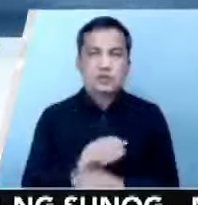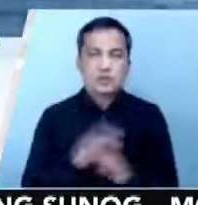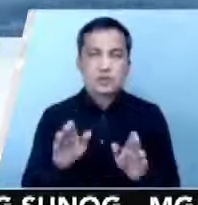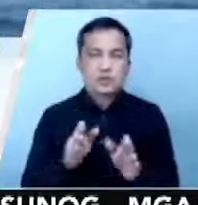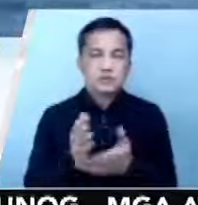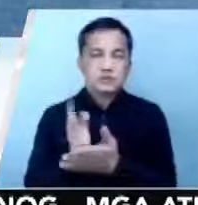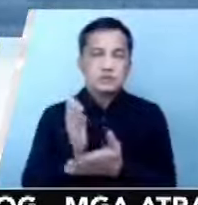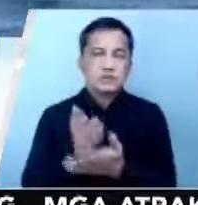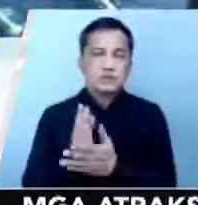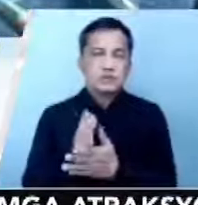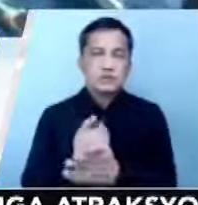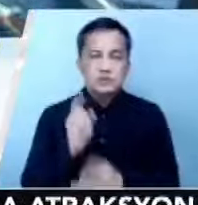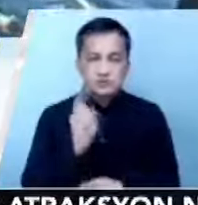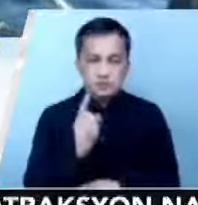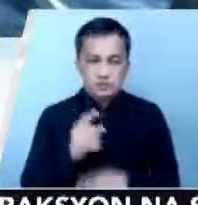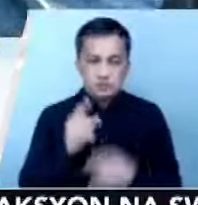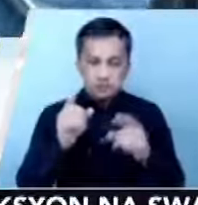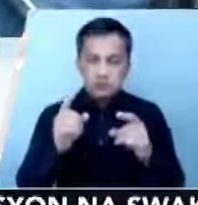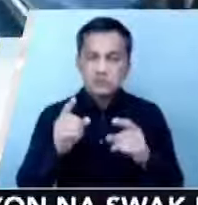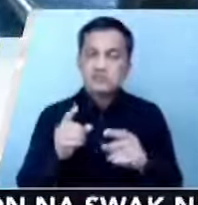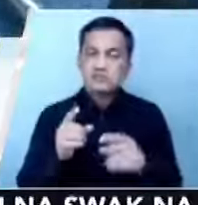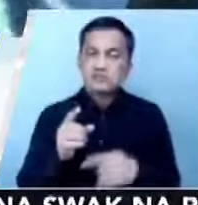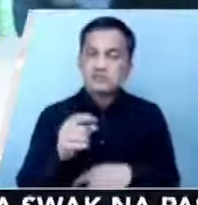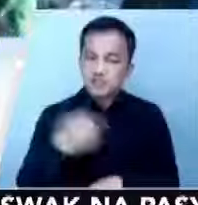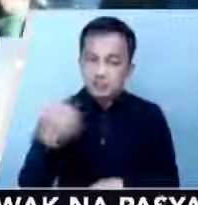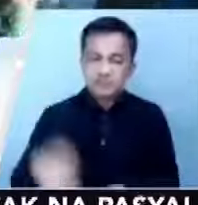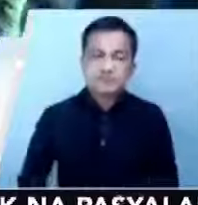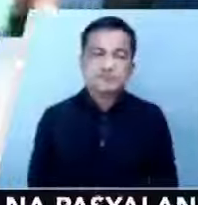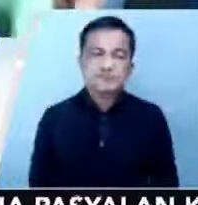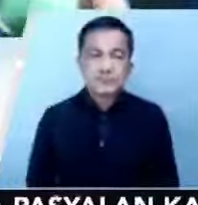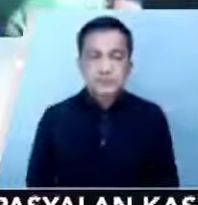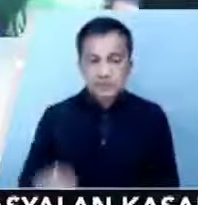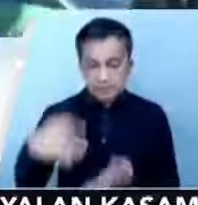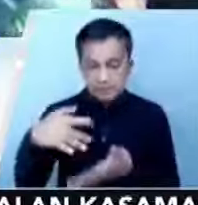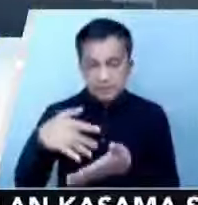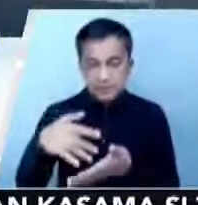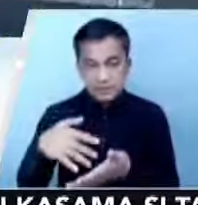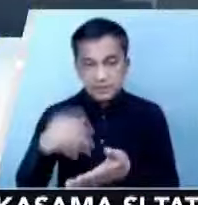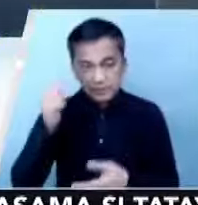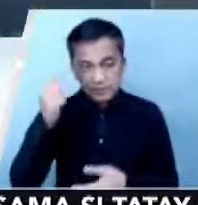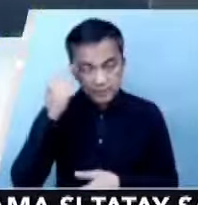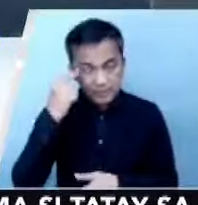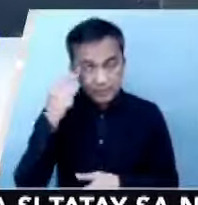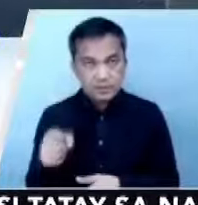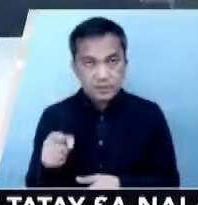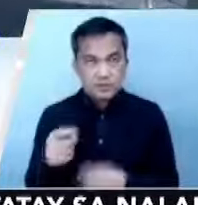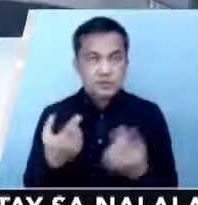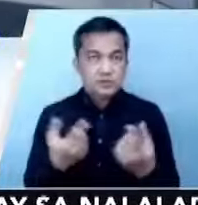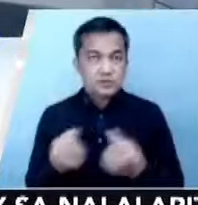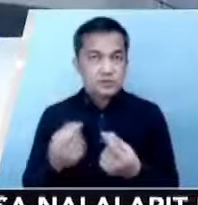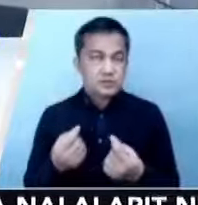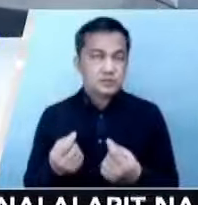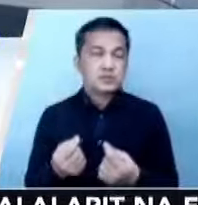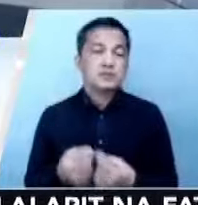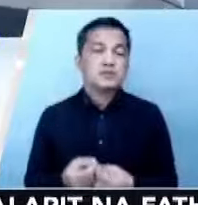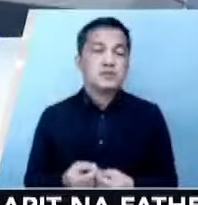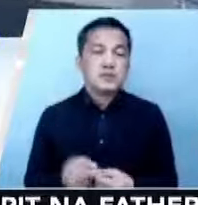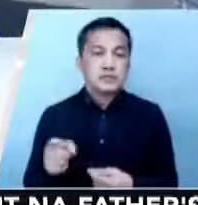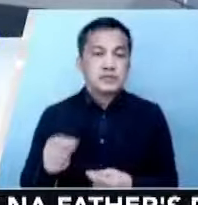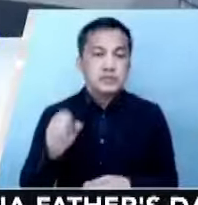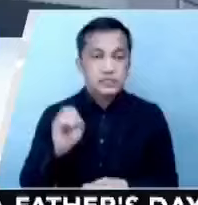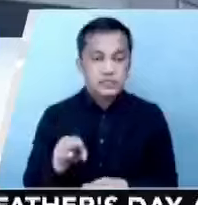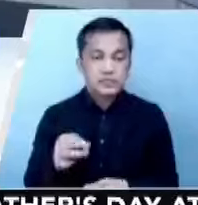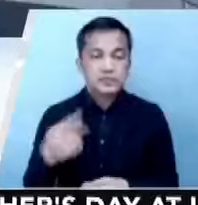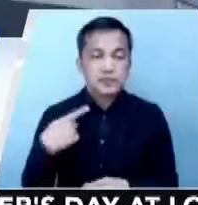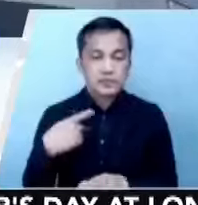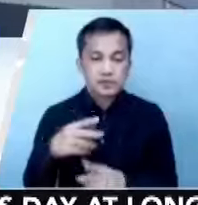ang banta ng China. Pinag-aaralan na anya ng pamahalaan na ang mga hakbang na gagawin sakaling may